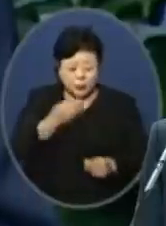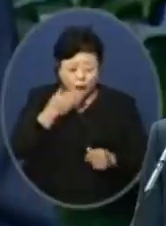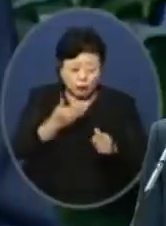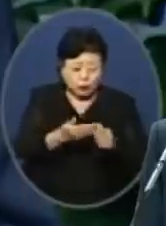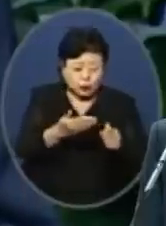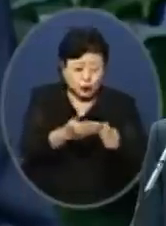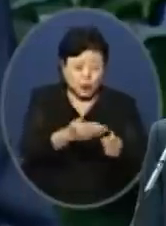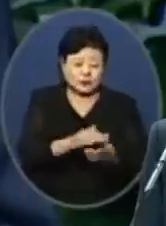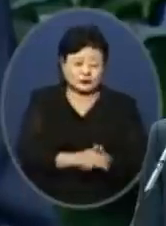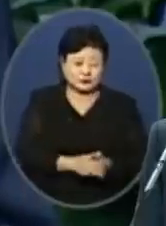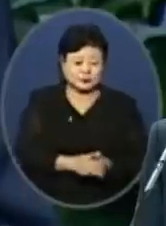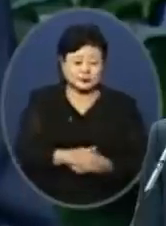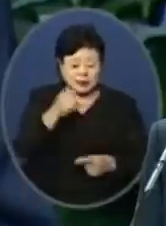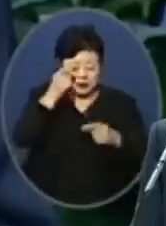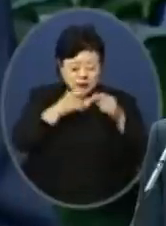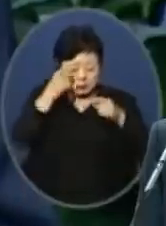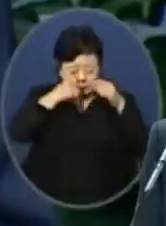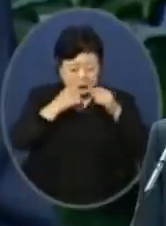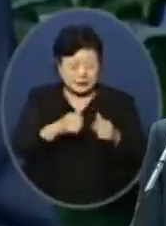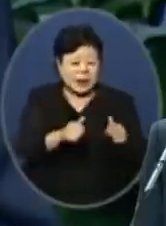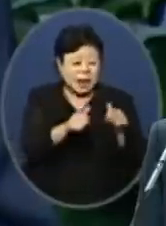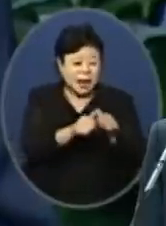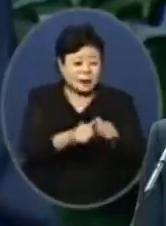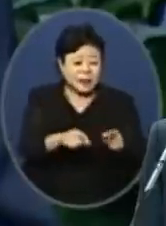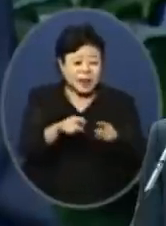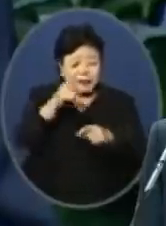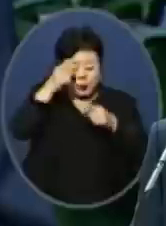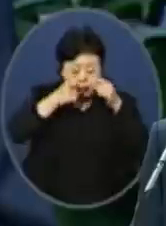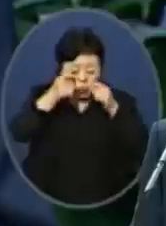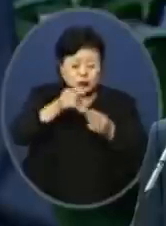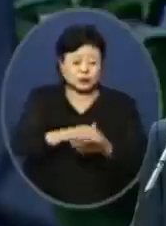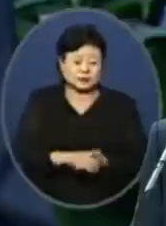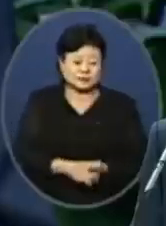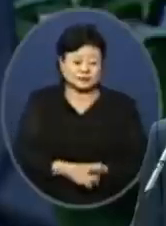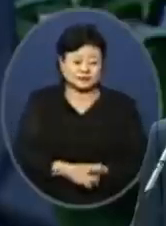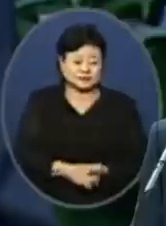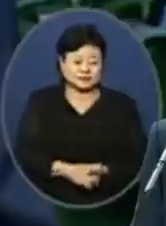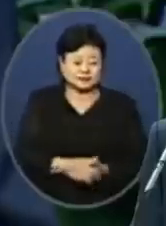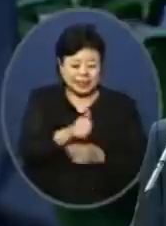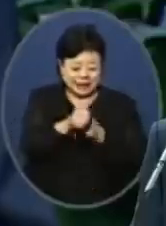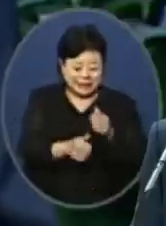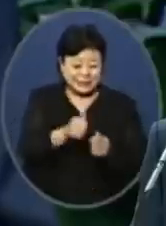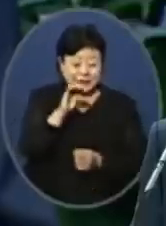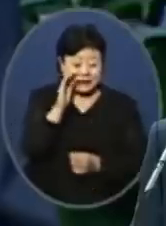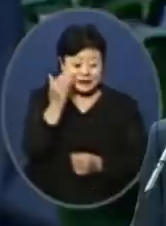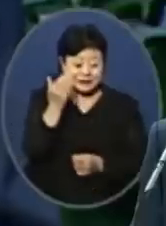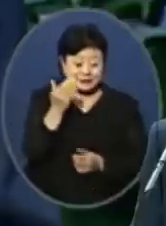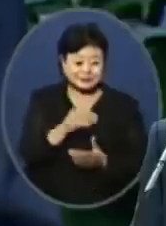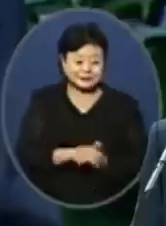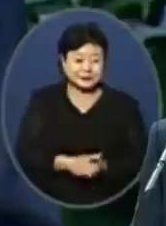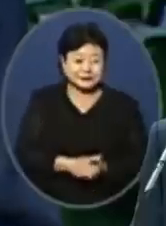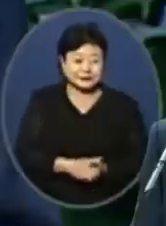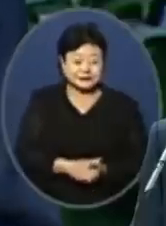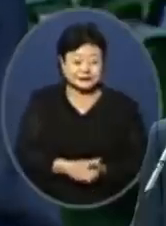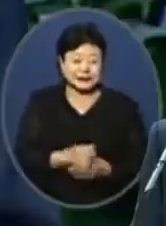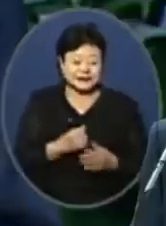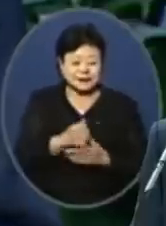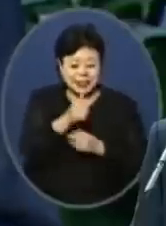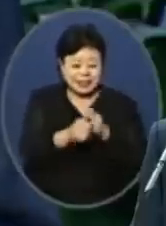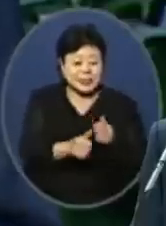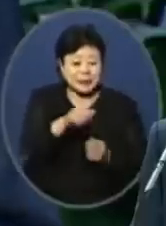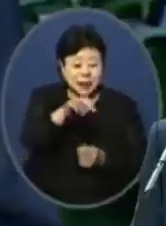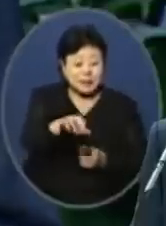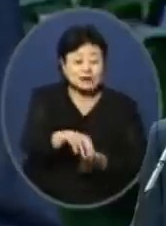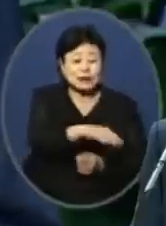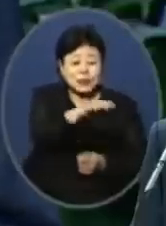먹이시고 슬퍼 우는 자에게 같이 가서 함께 울어주고 동정해 주시는 하나님이신 것입니다. 그러므로 하나님